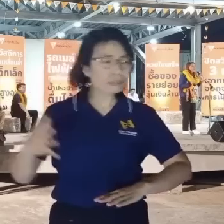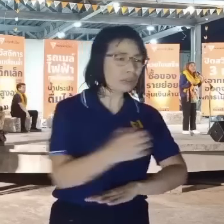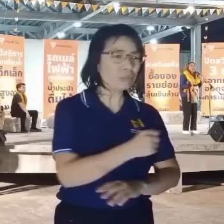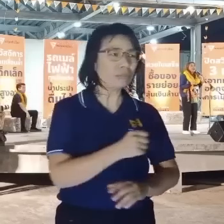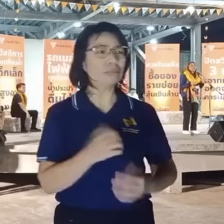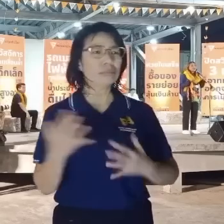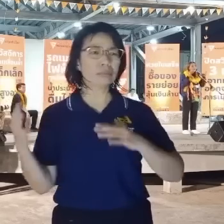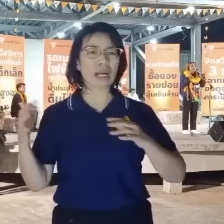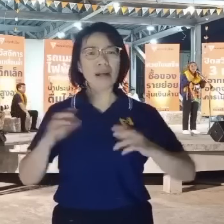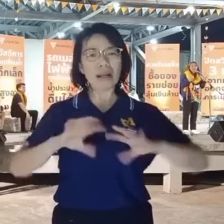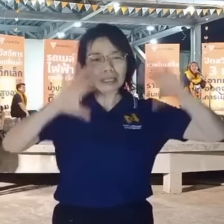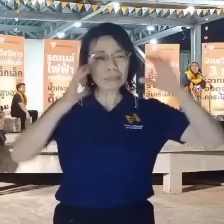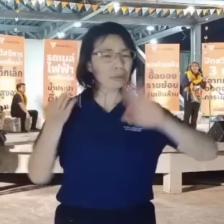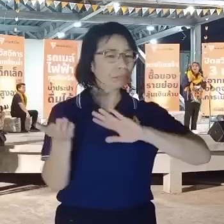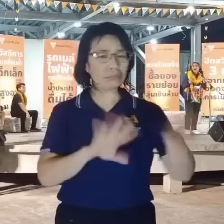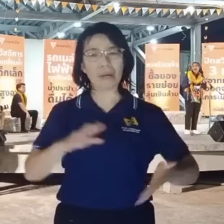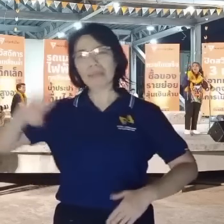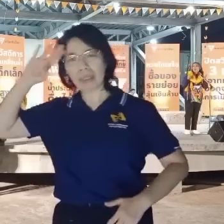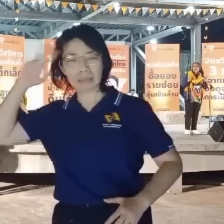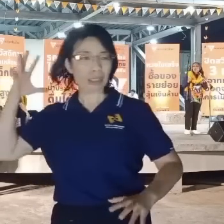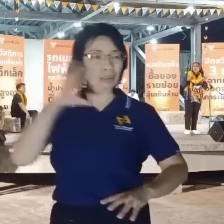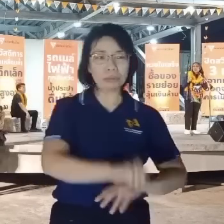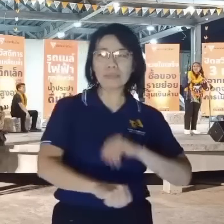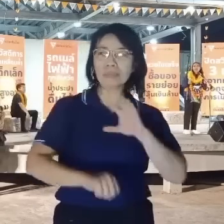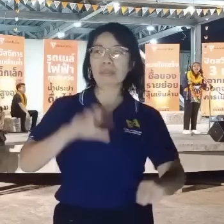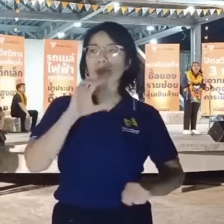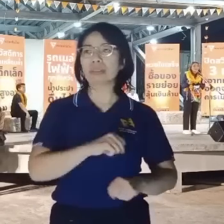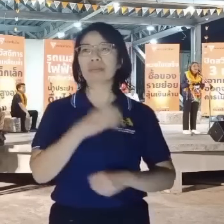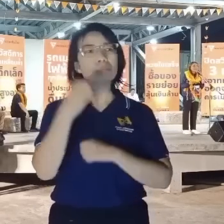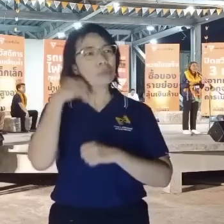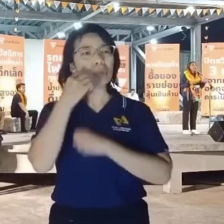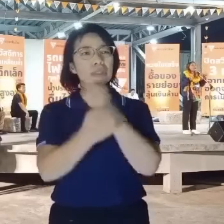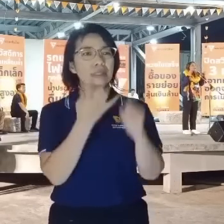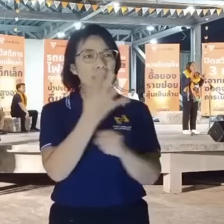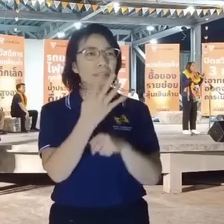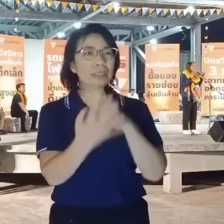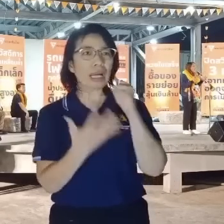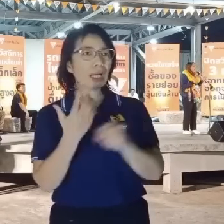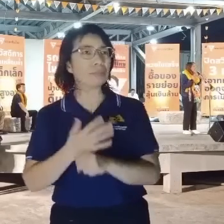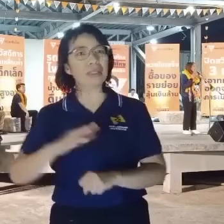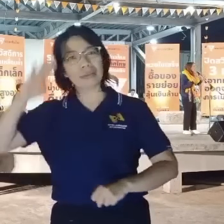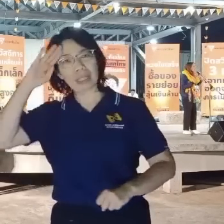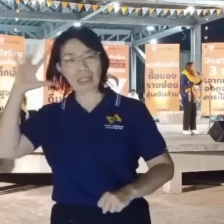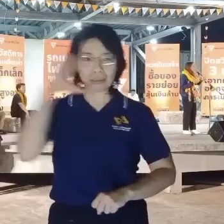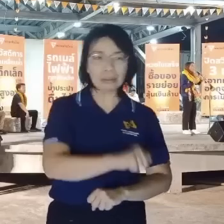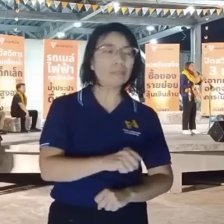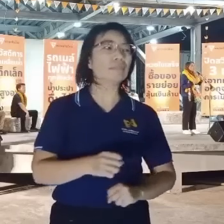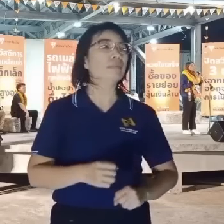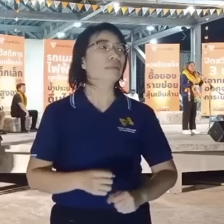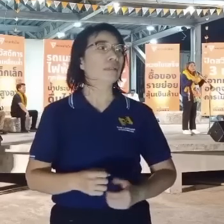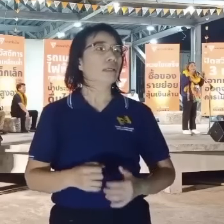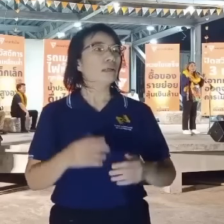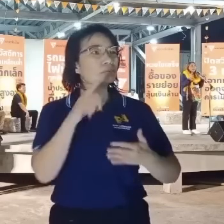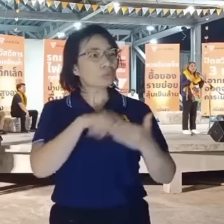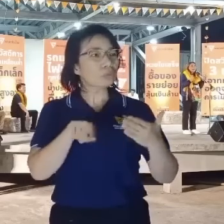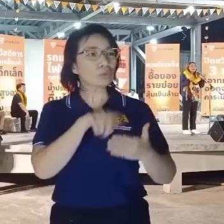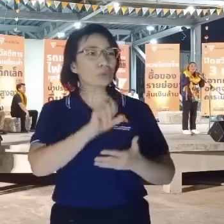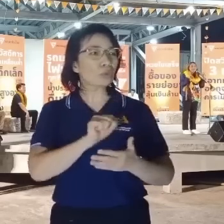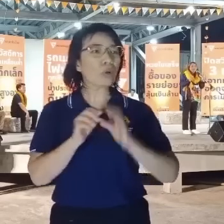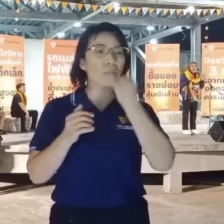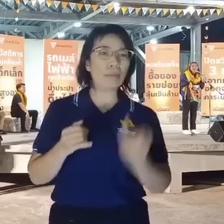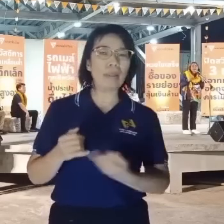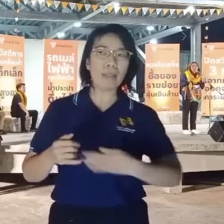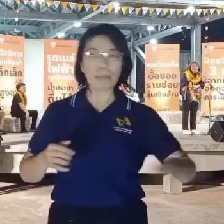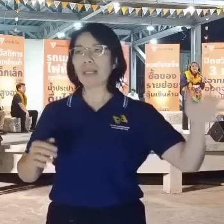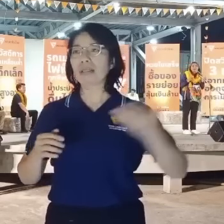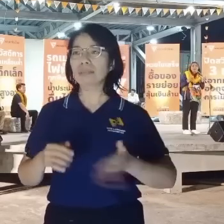ปีแล้วที่มีการรัฐประหารทุกๆ4หรือ5ปีถ้าทหารไม่ออกจากการเมืองเราไม่สามารถที่จะ